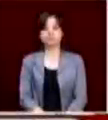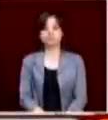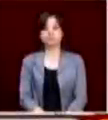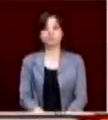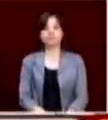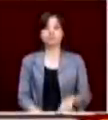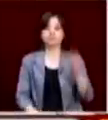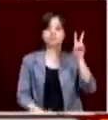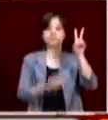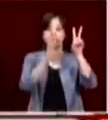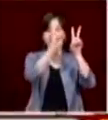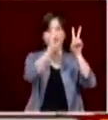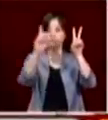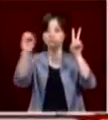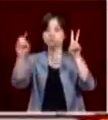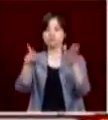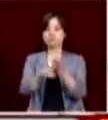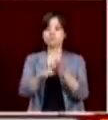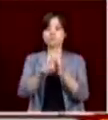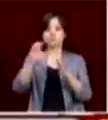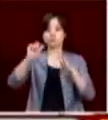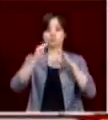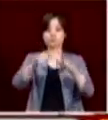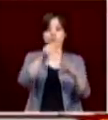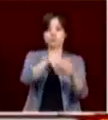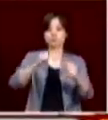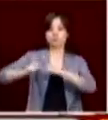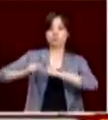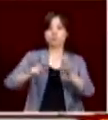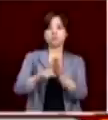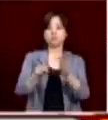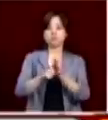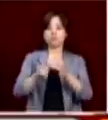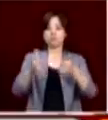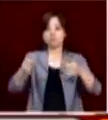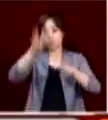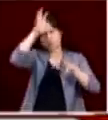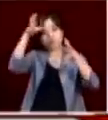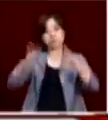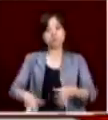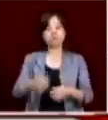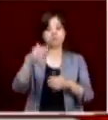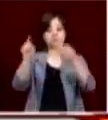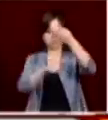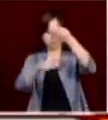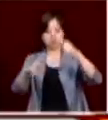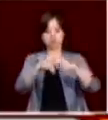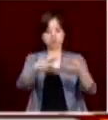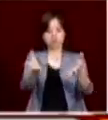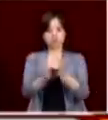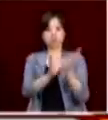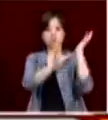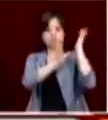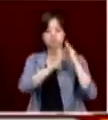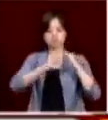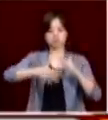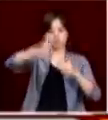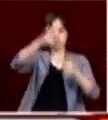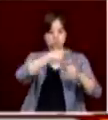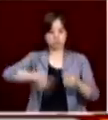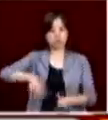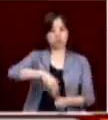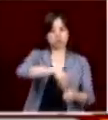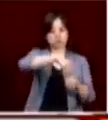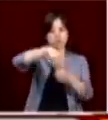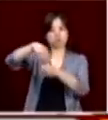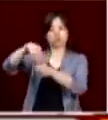这个2010年，这个五都来选举的时，民进党有成立一个九人小组，负责市长候选人的提